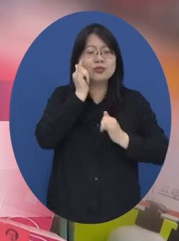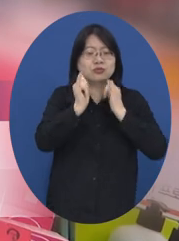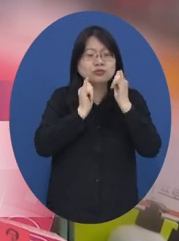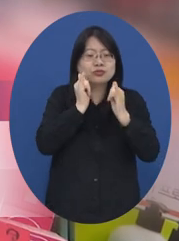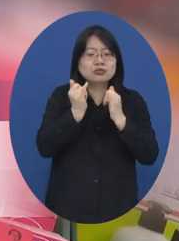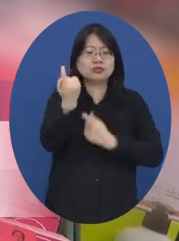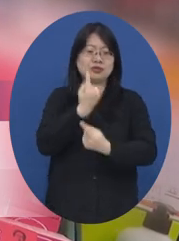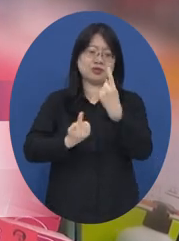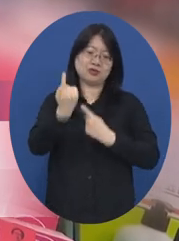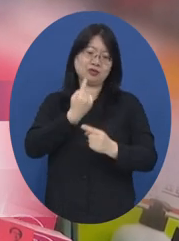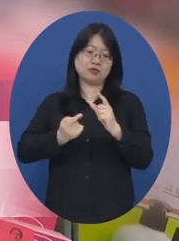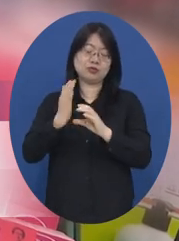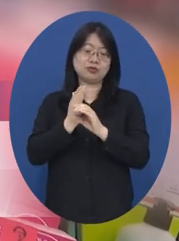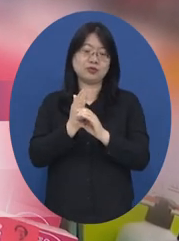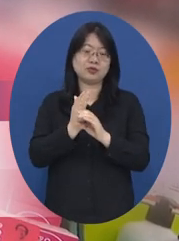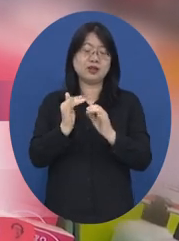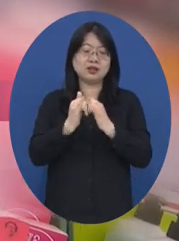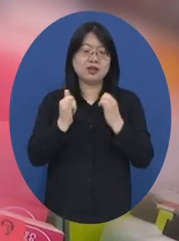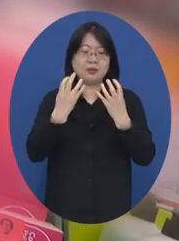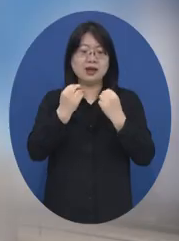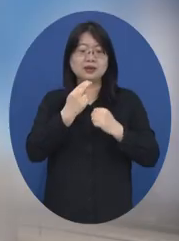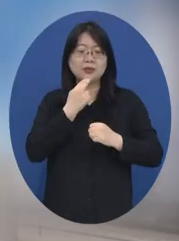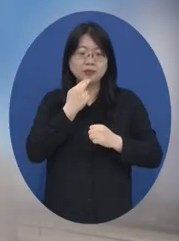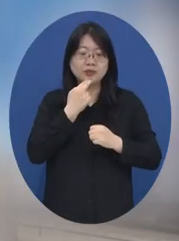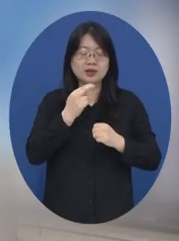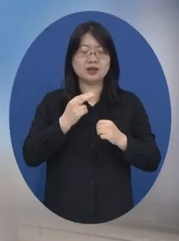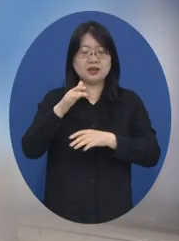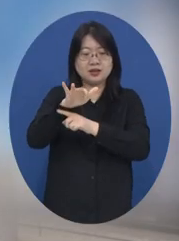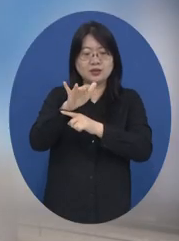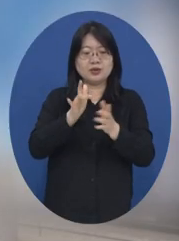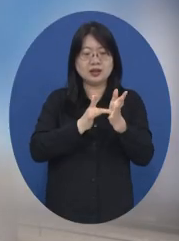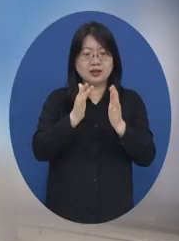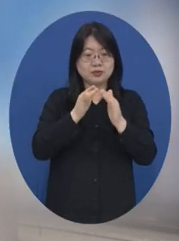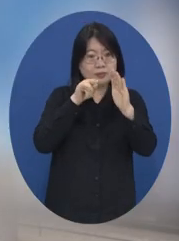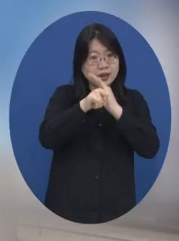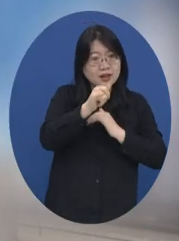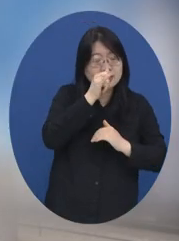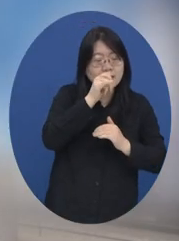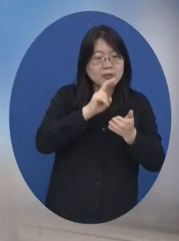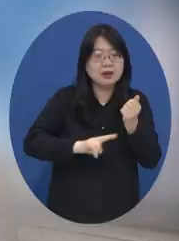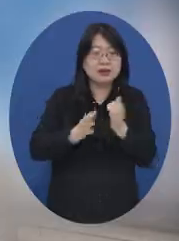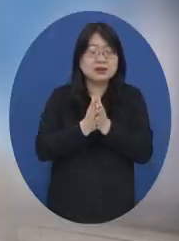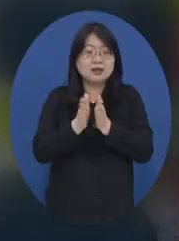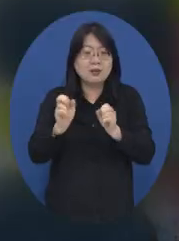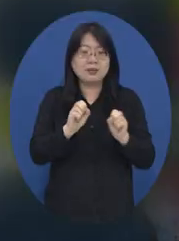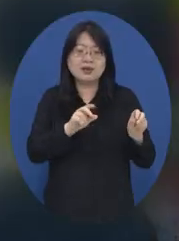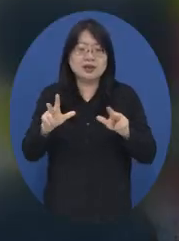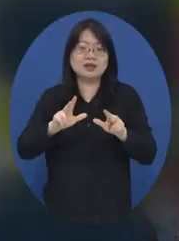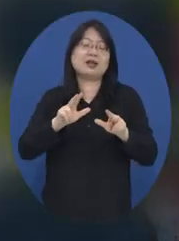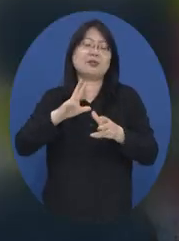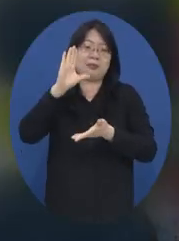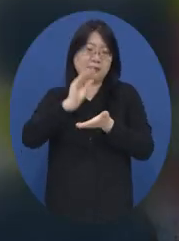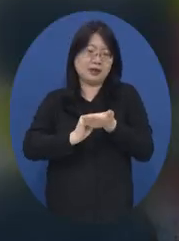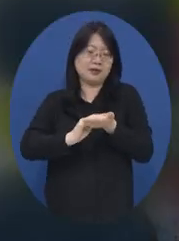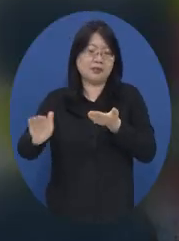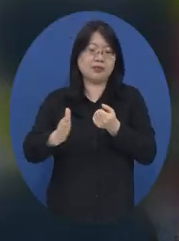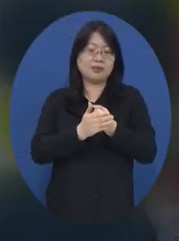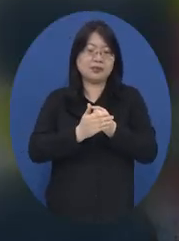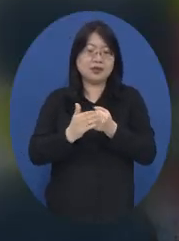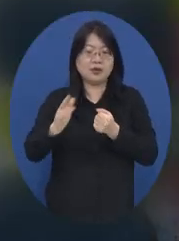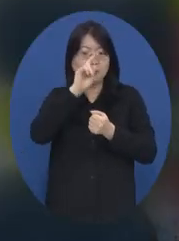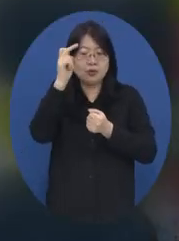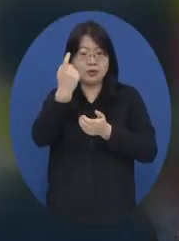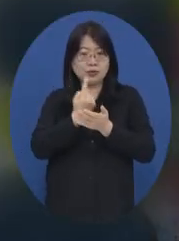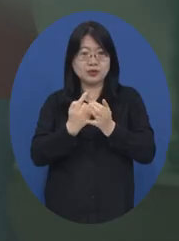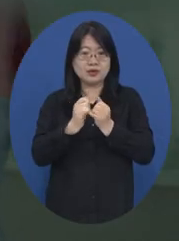저게 해석까지 사악해 인적이 드문 시골 약국도 가봤는데 역시 판매가 시작된 지 얼마 안돼